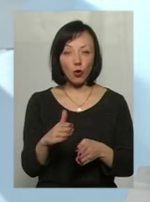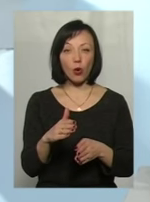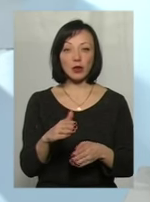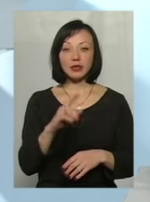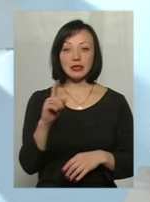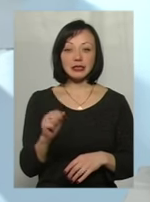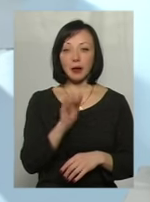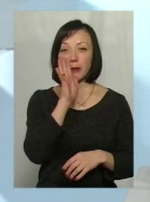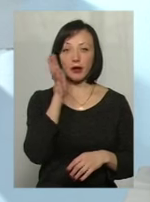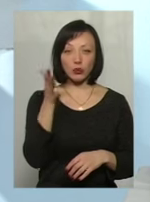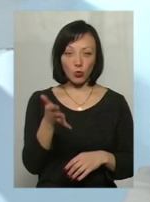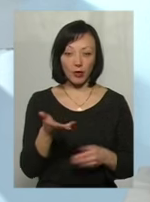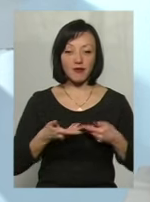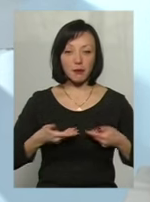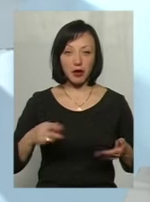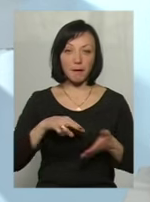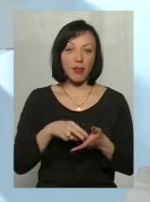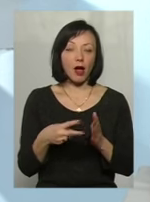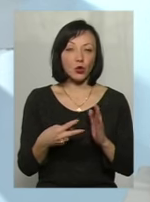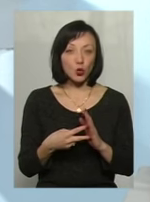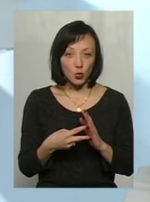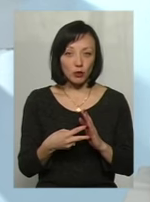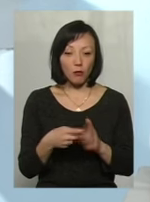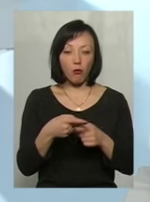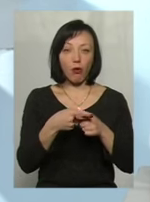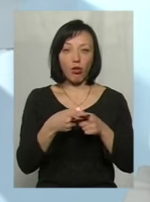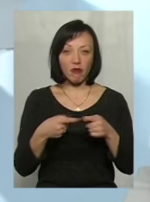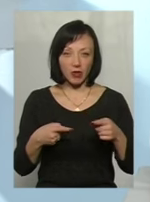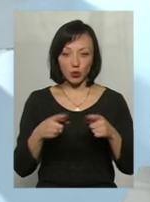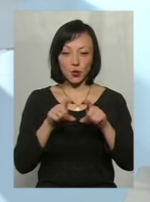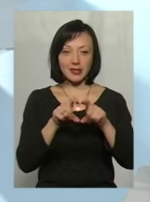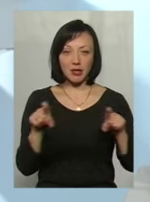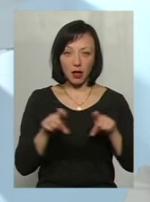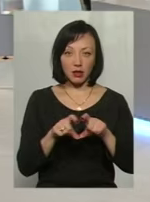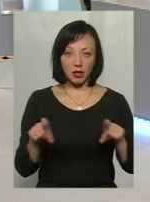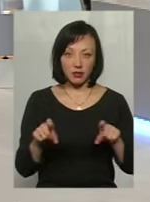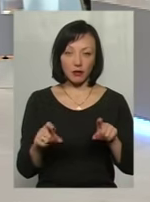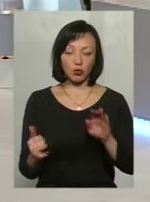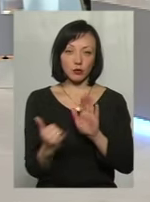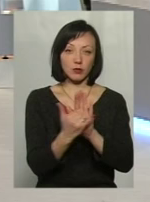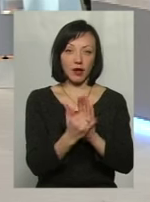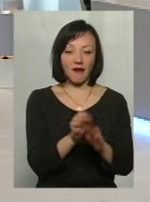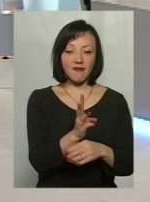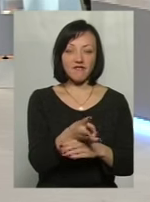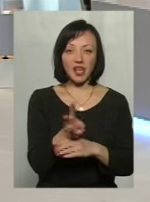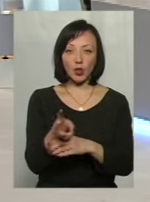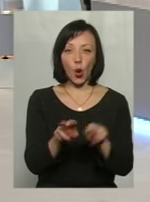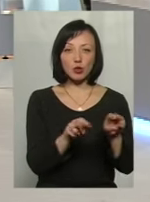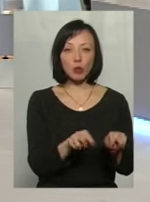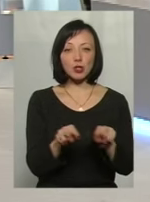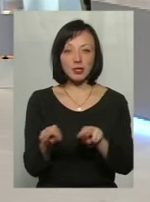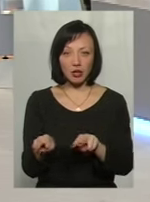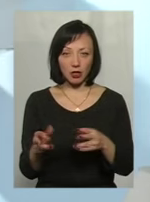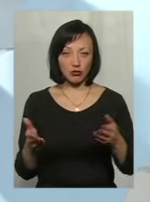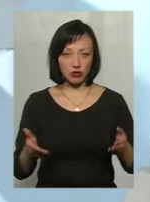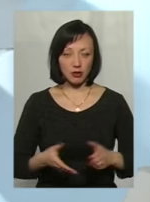за перші 5 років ми плануємо, принаймні хоча б половину наших закладів обладнати відеоспостереженням. Поетапно